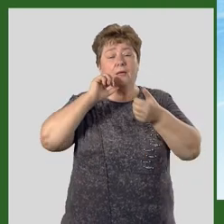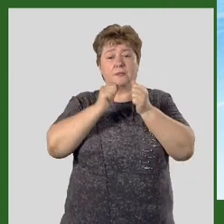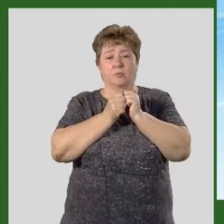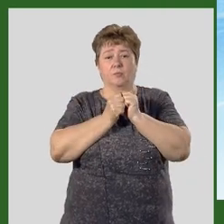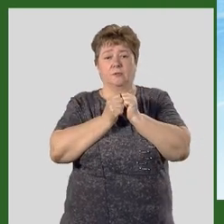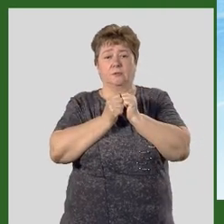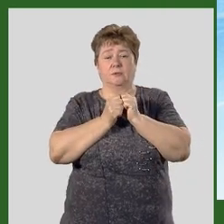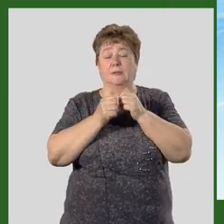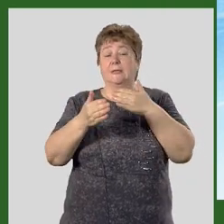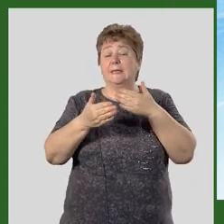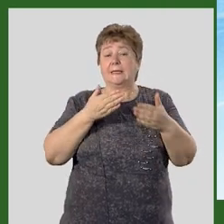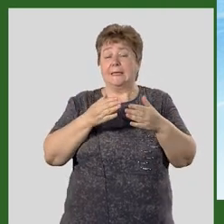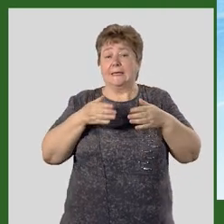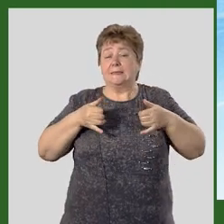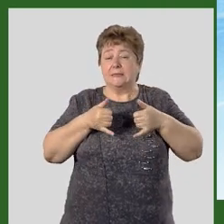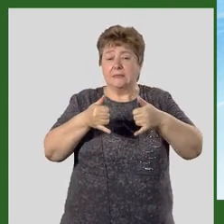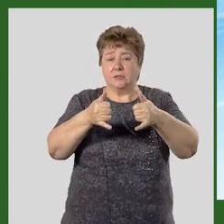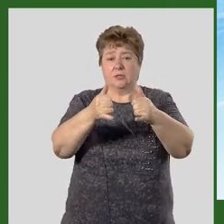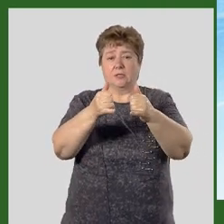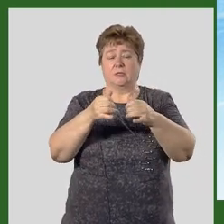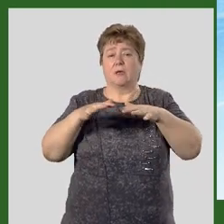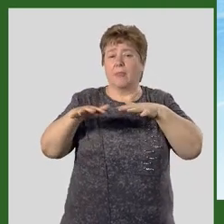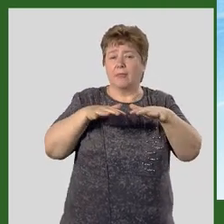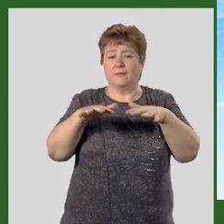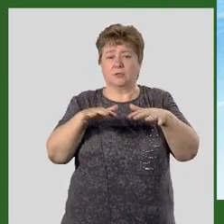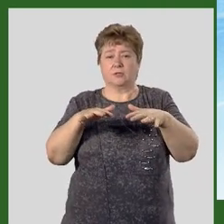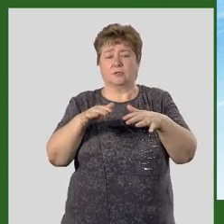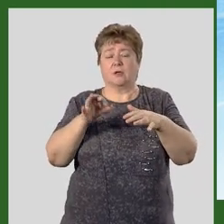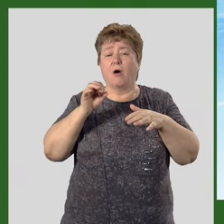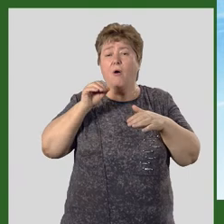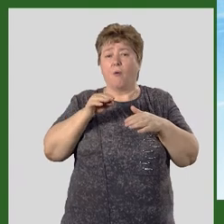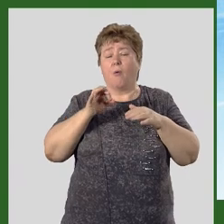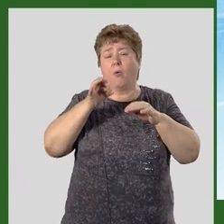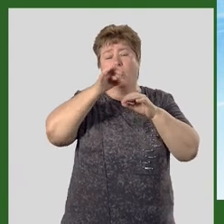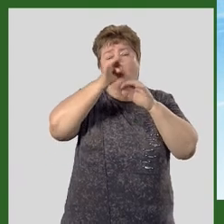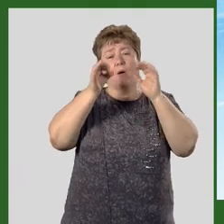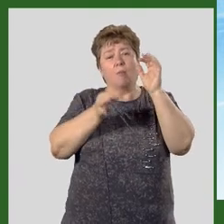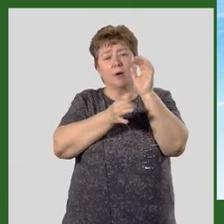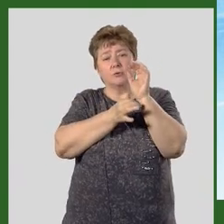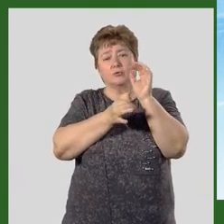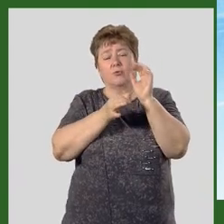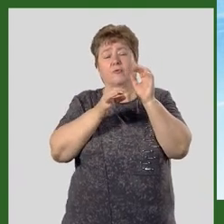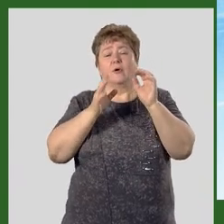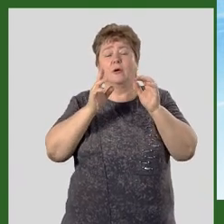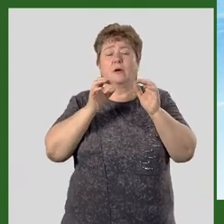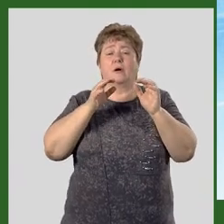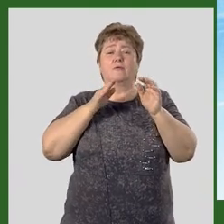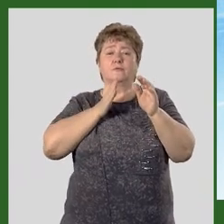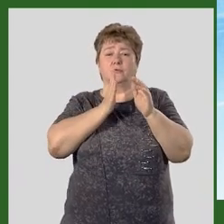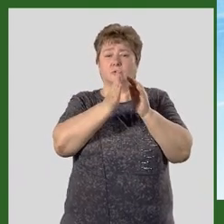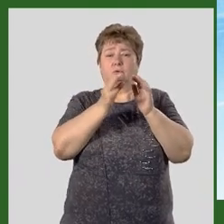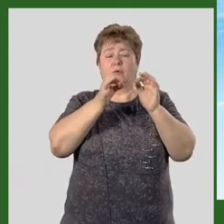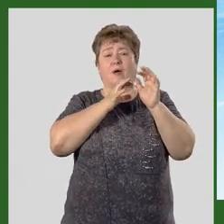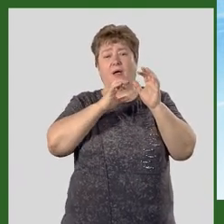Запомните, если течение движется от полюсов в сторону экватора, то